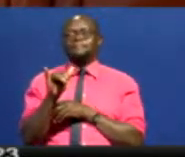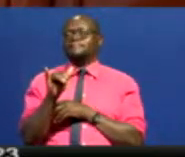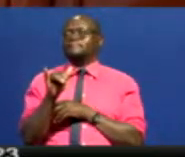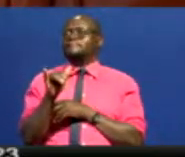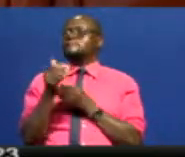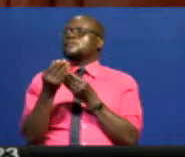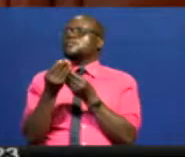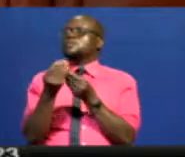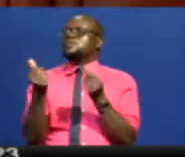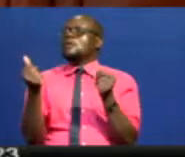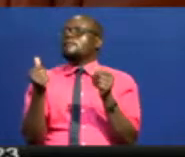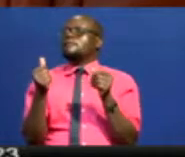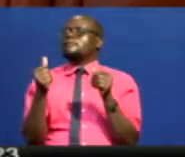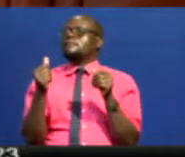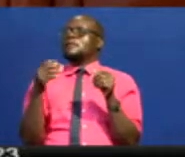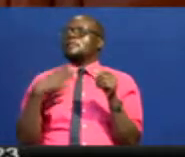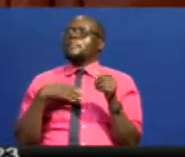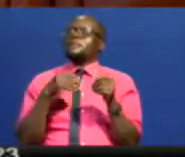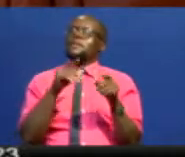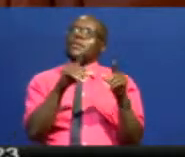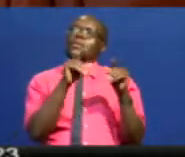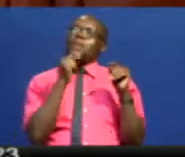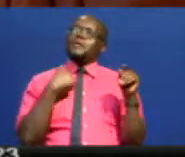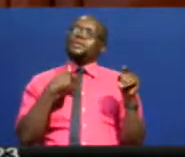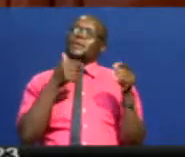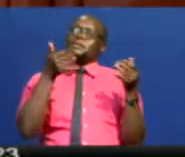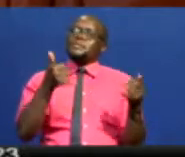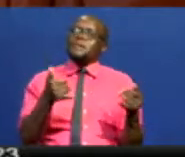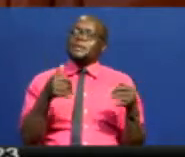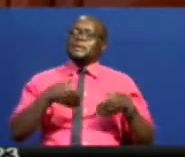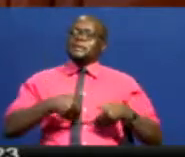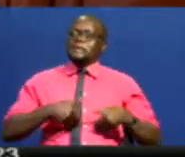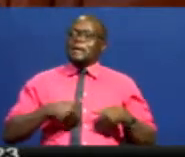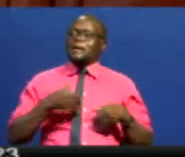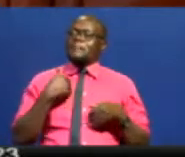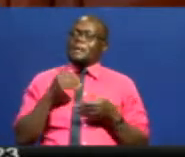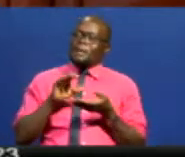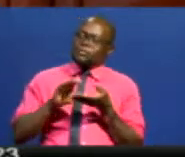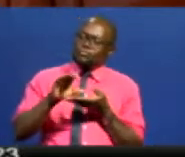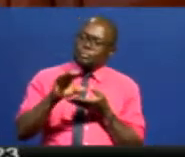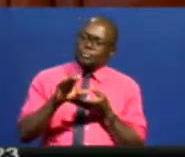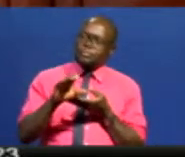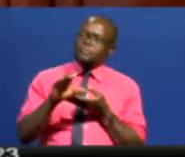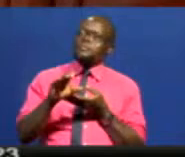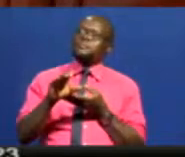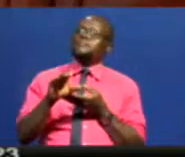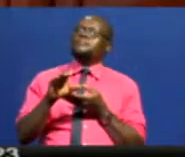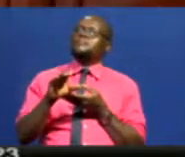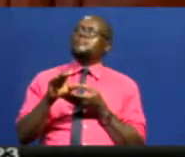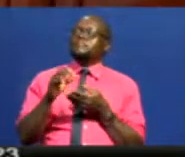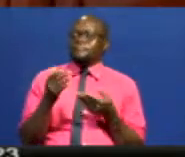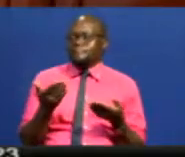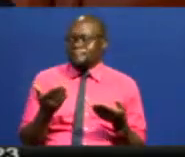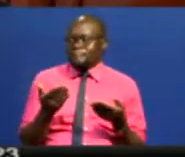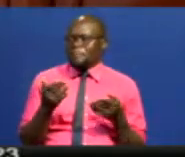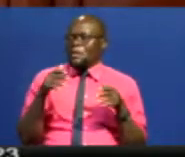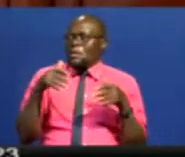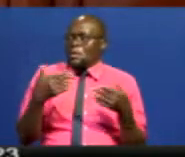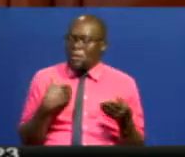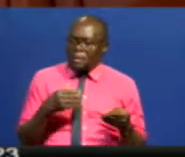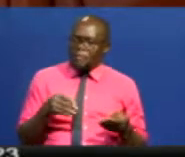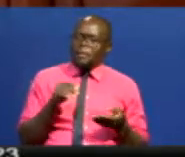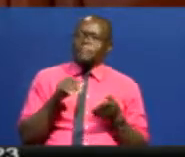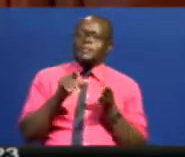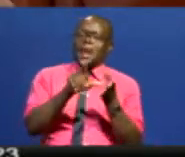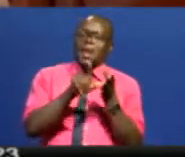mwanya wa mtu kuja kutuambia kuwa leo mna njaa, kwa hiyo mimi nitawapa chakula na nyinyi mnipe hichi, ama nitatoa deni